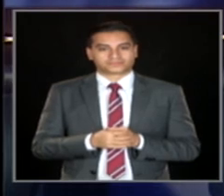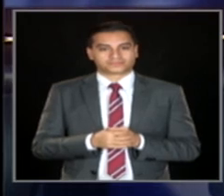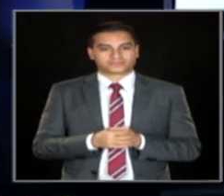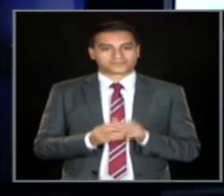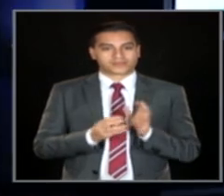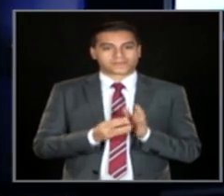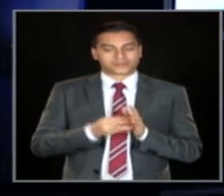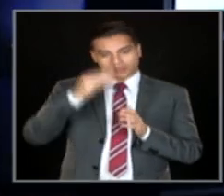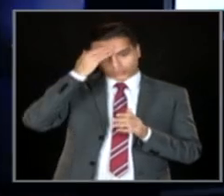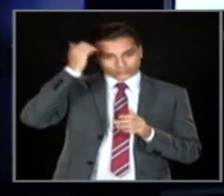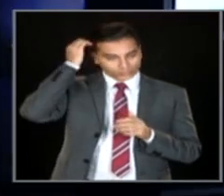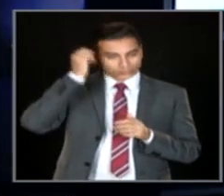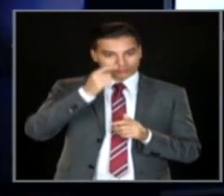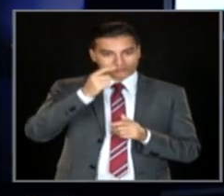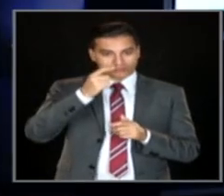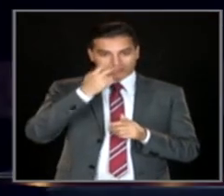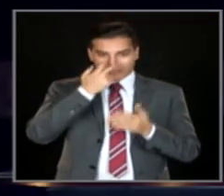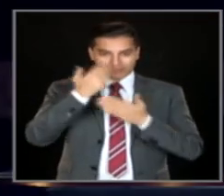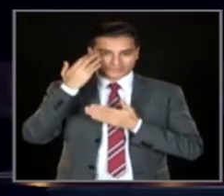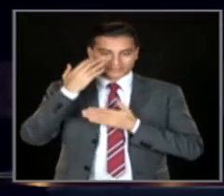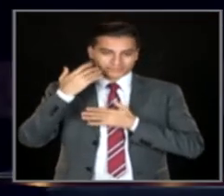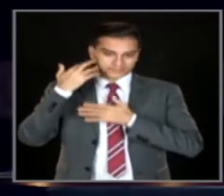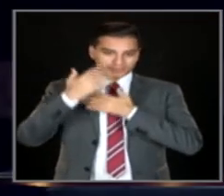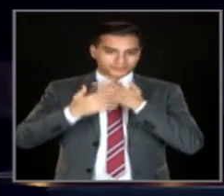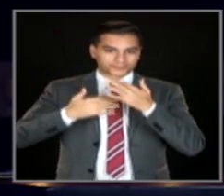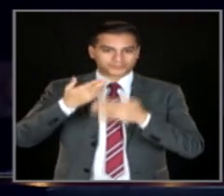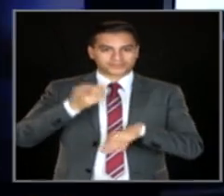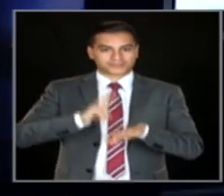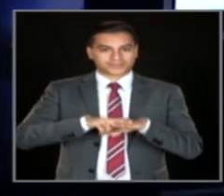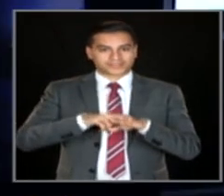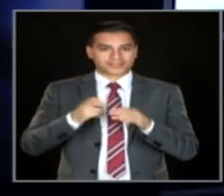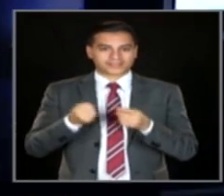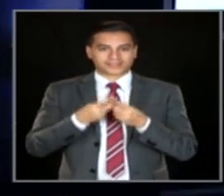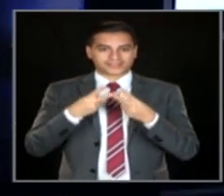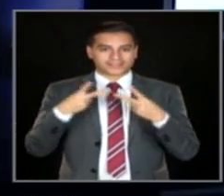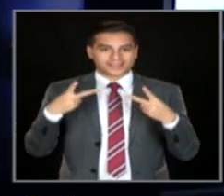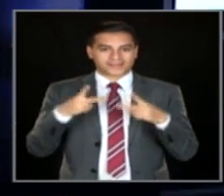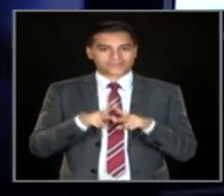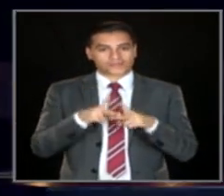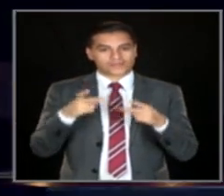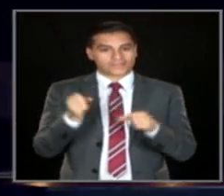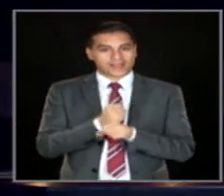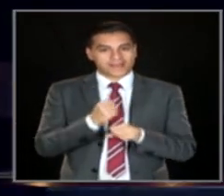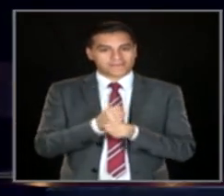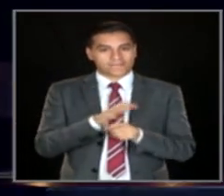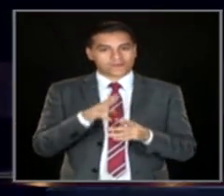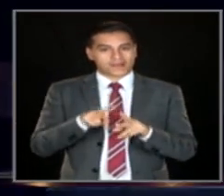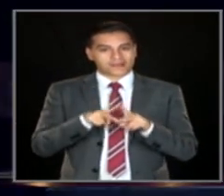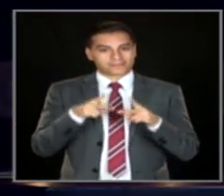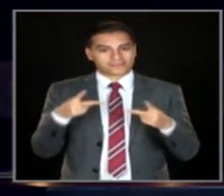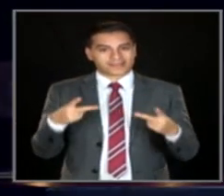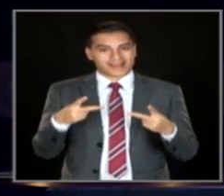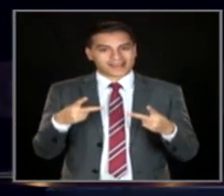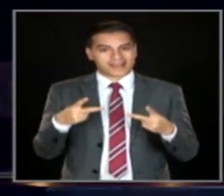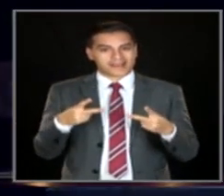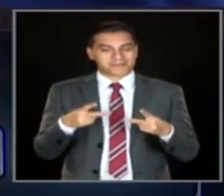جامعة أسيوط التاريخ بيعيد نفسه. يا رب يكتب نهاية مختلفة. يا رب ممكن يعيد نفسه بنهاية